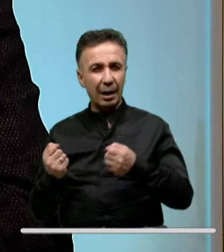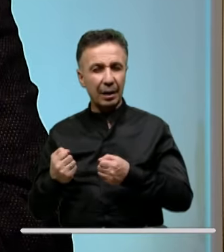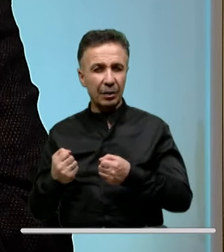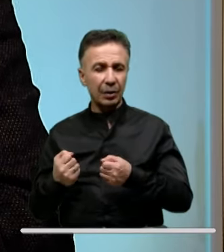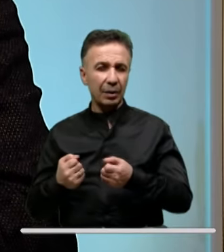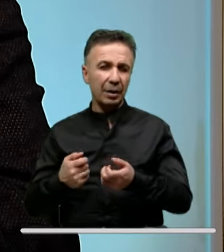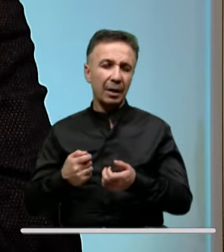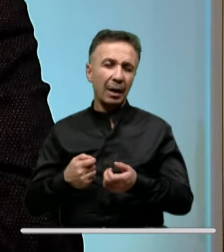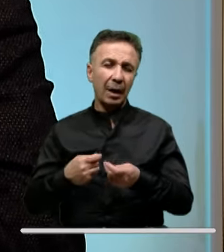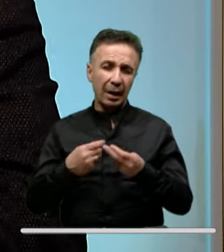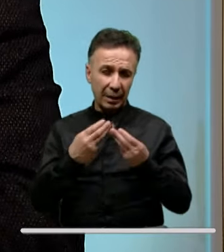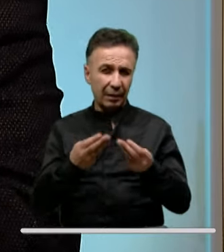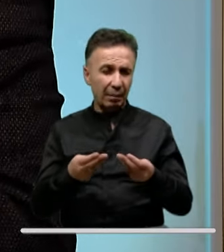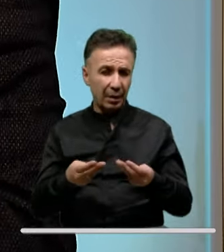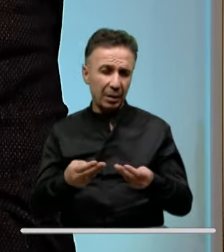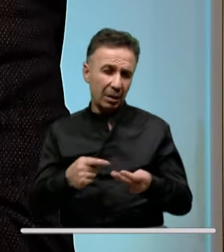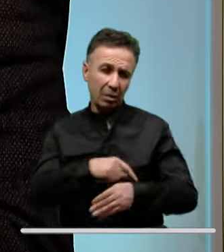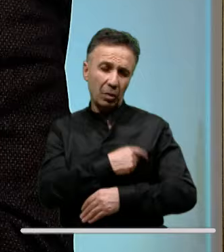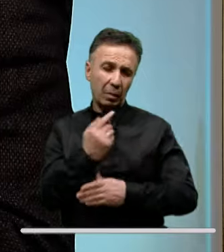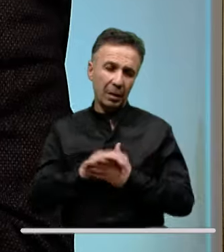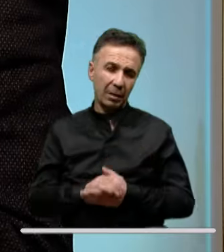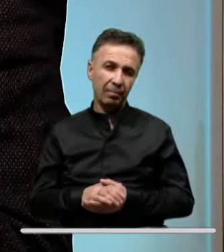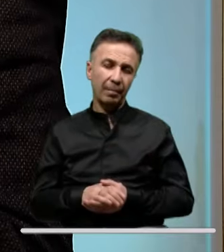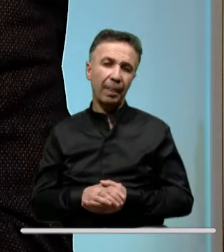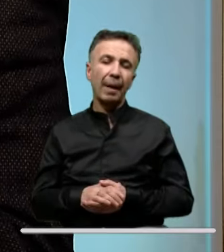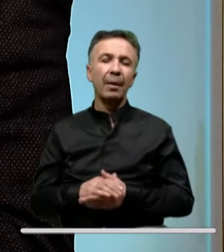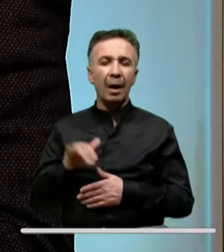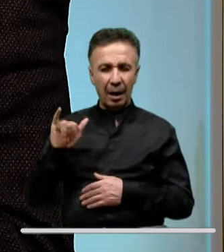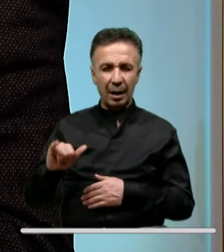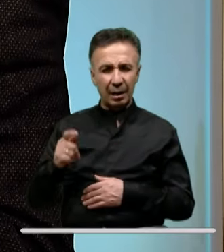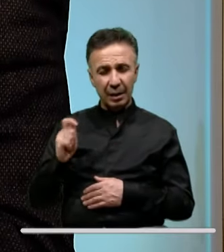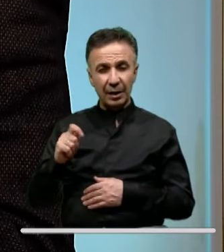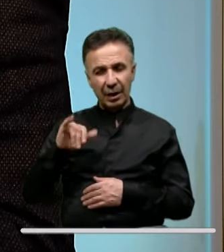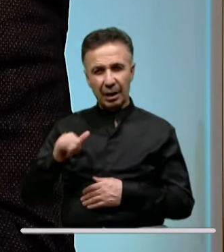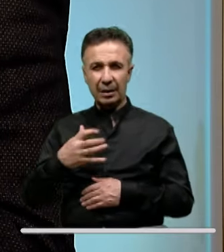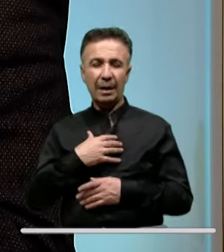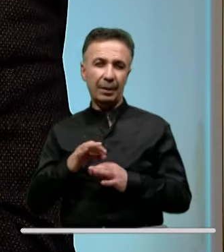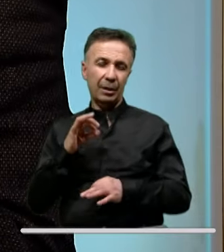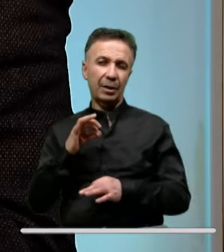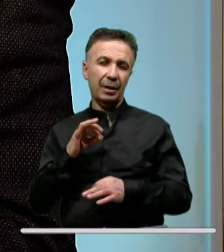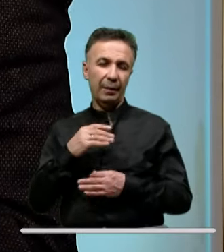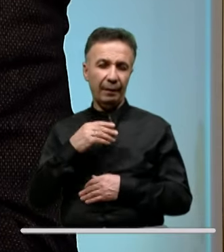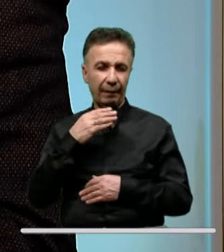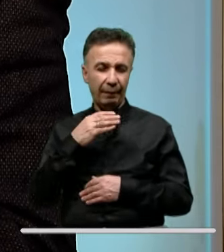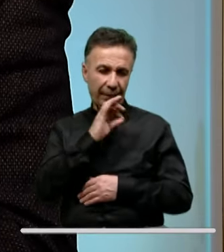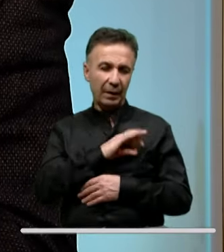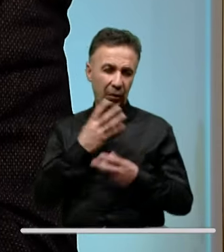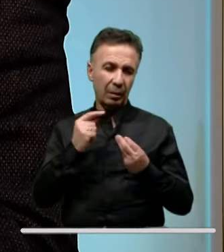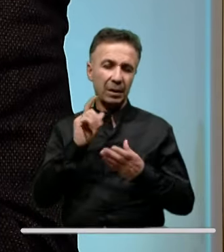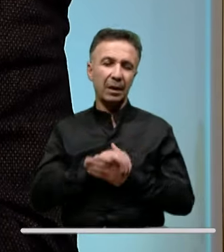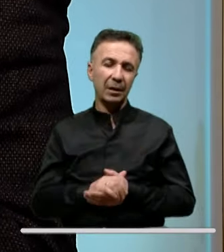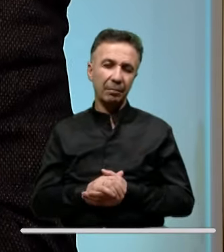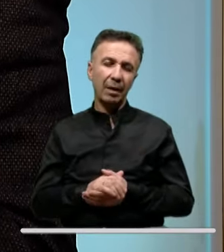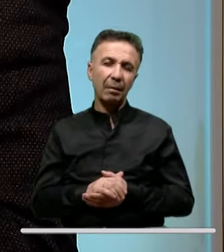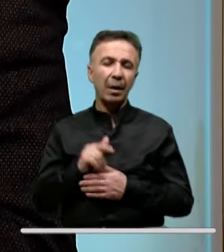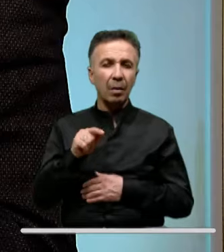tanınması gayet tabii bir şeydir. Peki bu muafiyetlerden ama hak sahibi, gerçek hak sahibi ne yapabilir? Bunlardan yararlanabilir, bunda sorun yok.